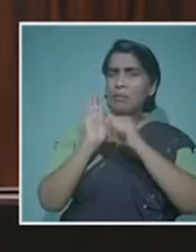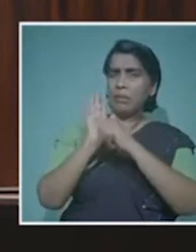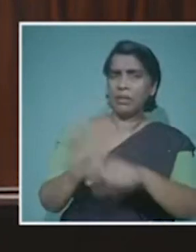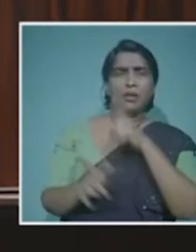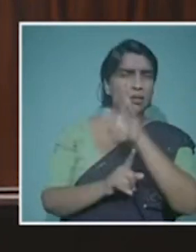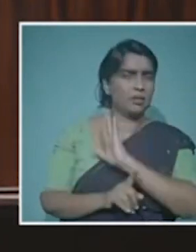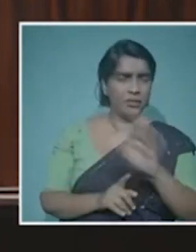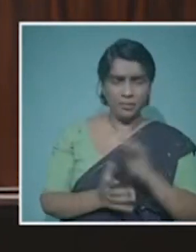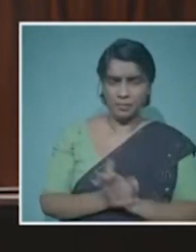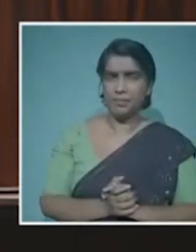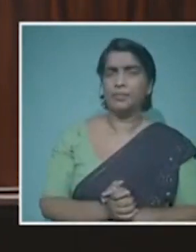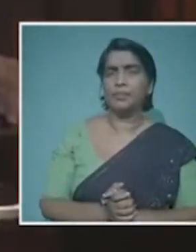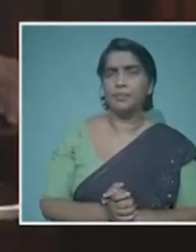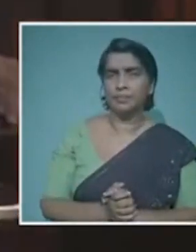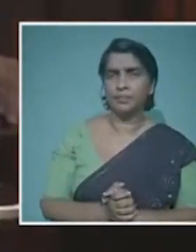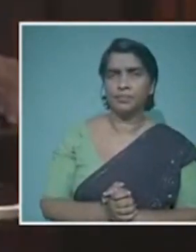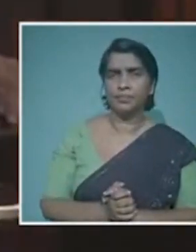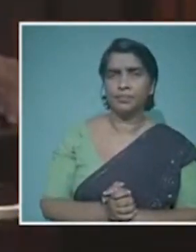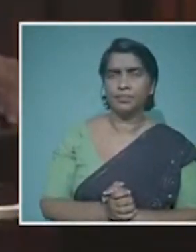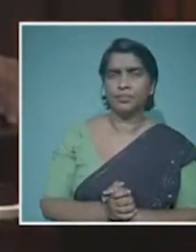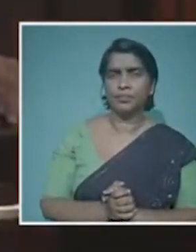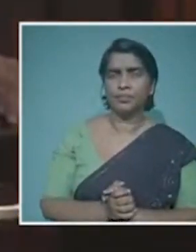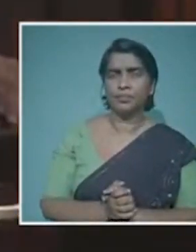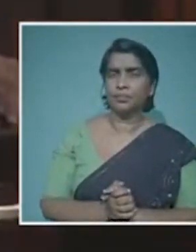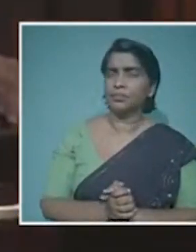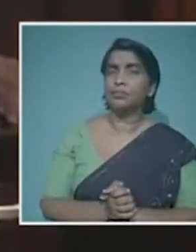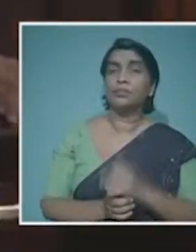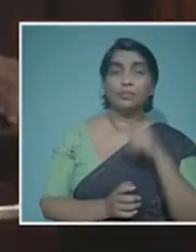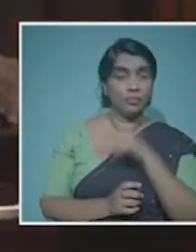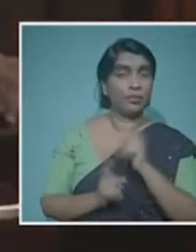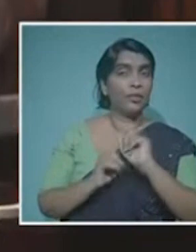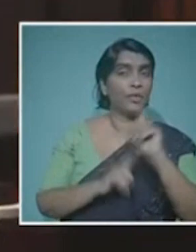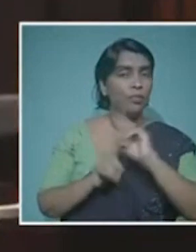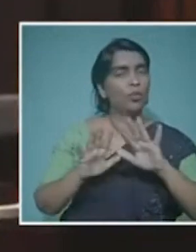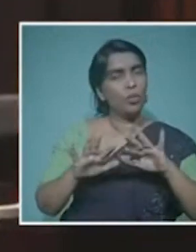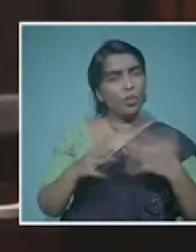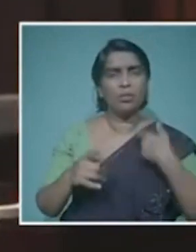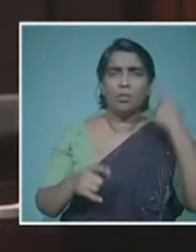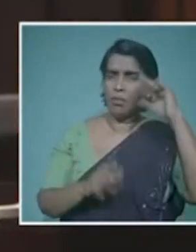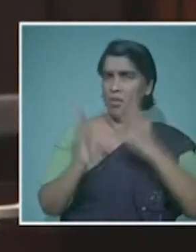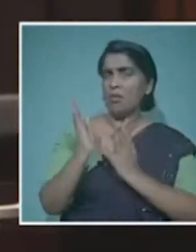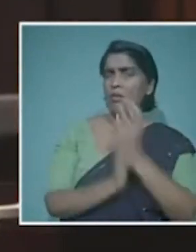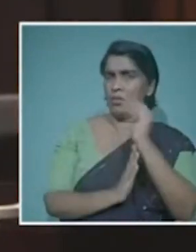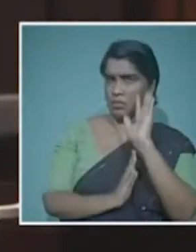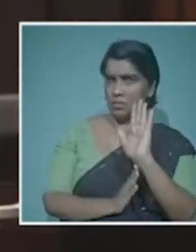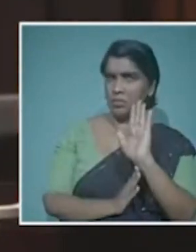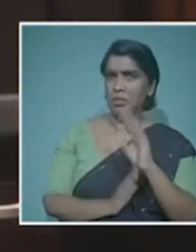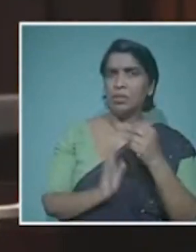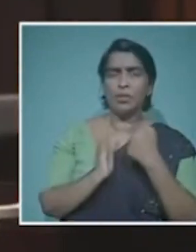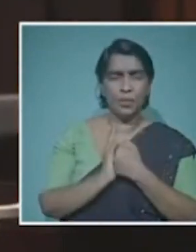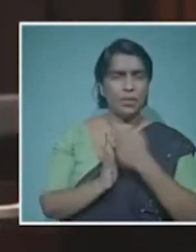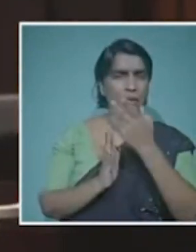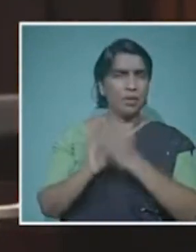பற்றி அவருக்கு ஏதேனும் குழப்பம் இருந்தால் அவர் அதனை பற்றி பேசலாம். இரண்டாவதாக காணி அபகரிப்பு பற்றி ஒரு விடயம் சொல்லியிருந்தார்.